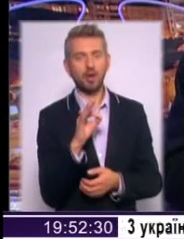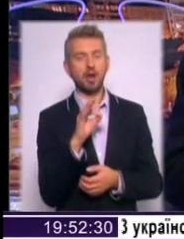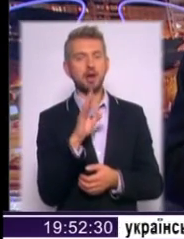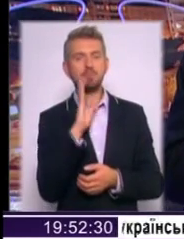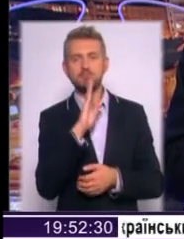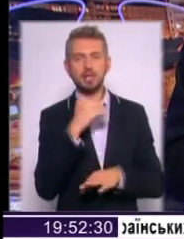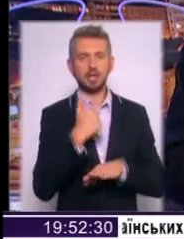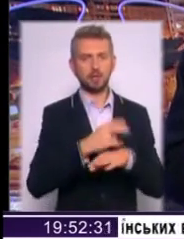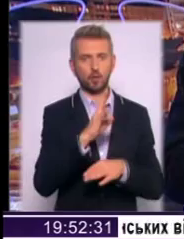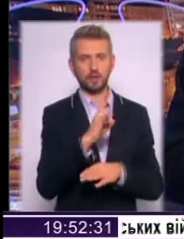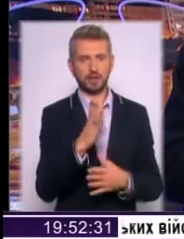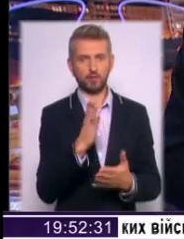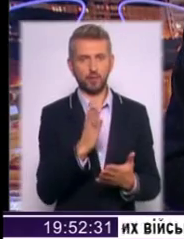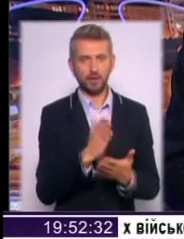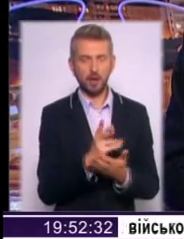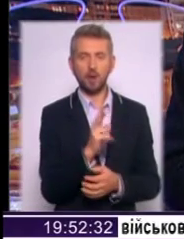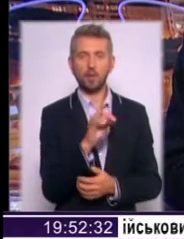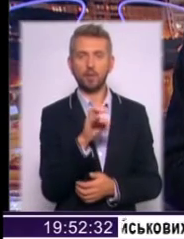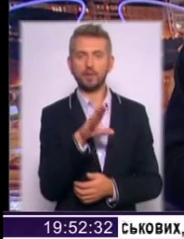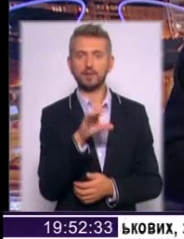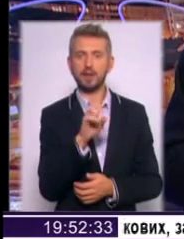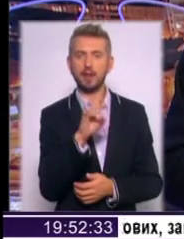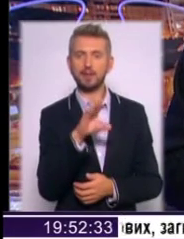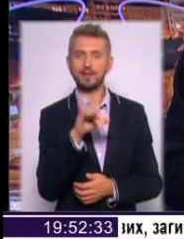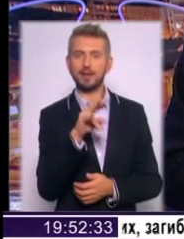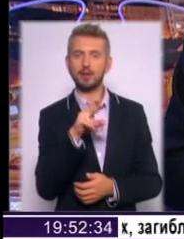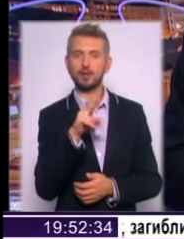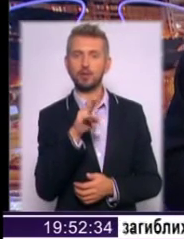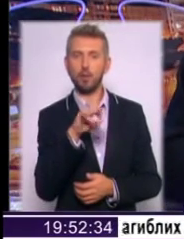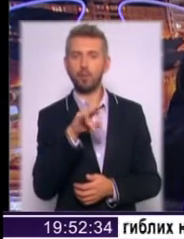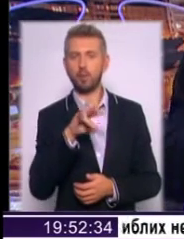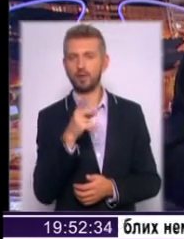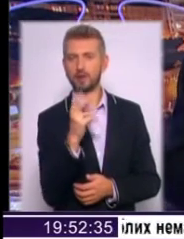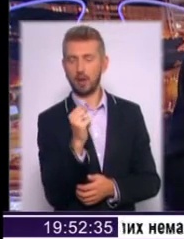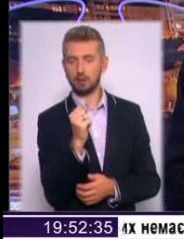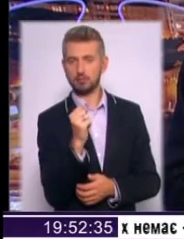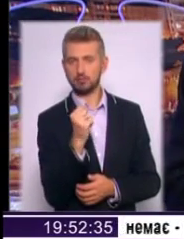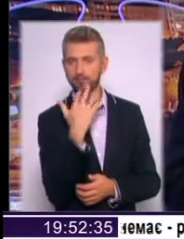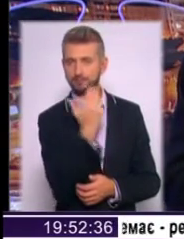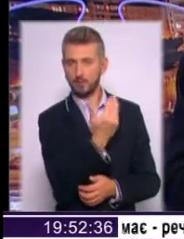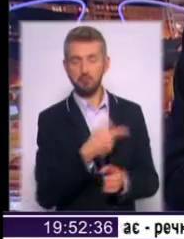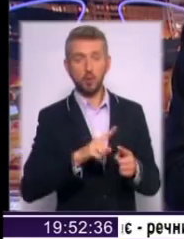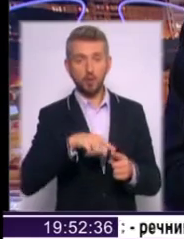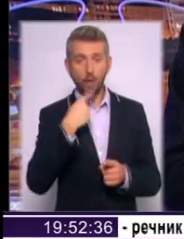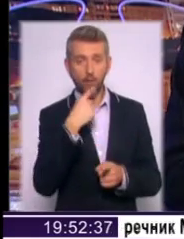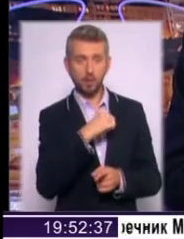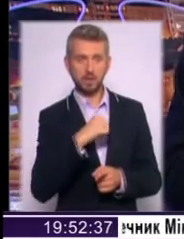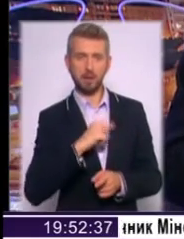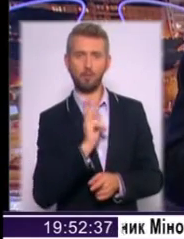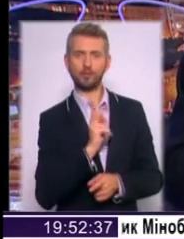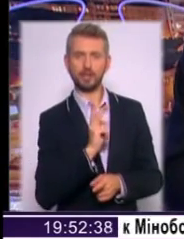материнською церквою є Константинопольська. Це про це говорить і сам Константинопольський патріархат,